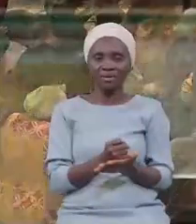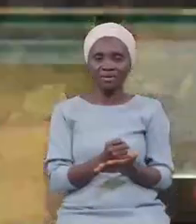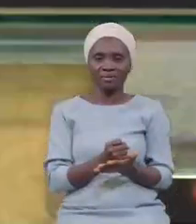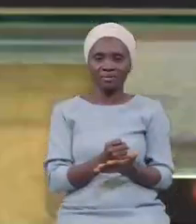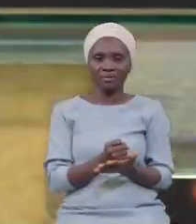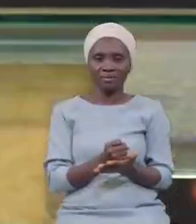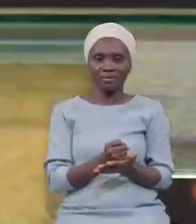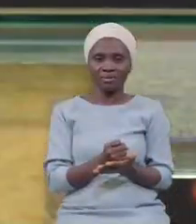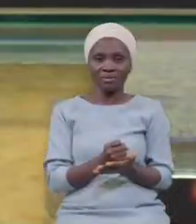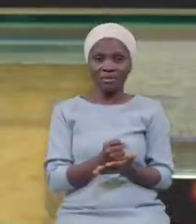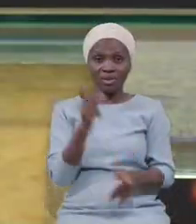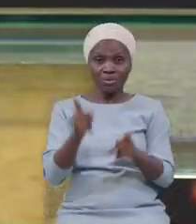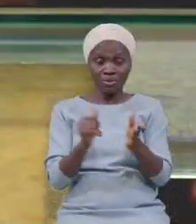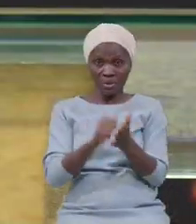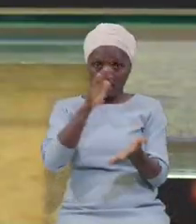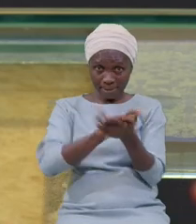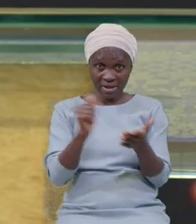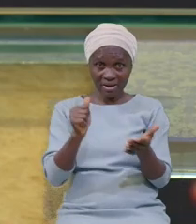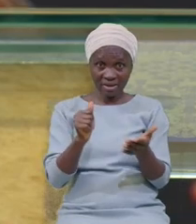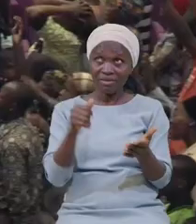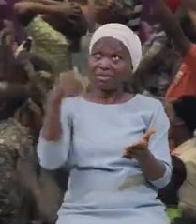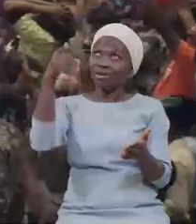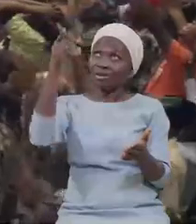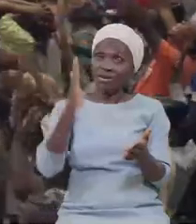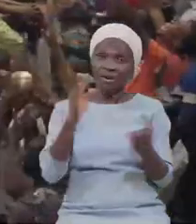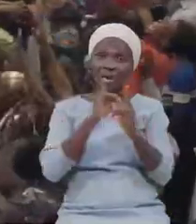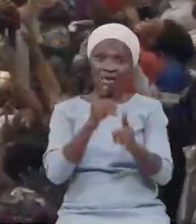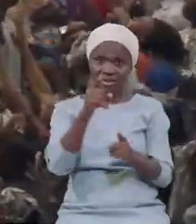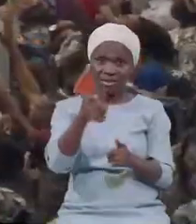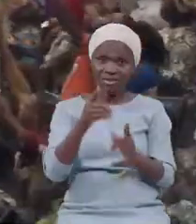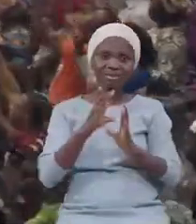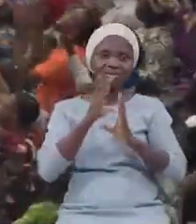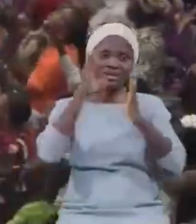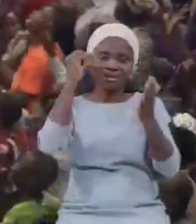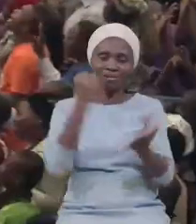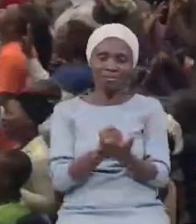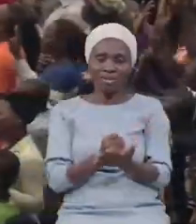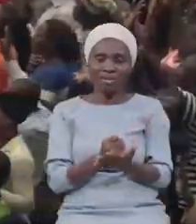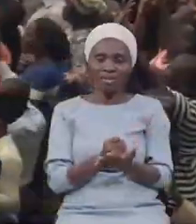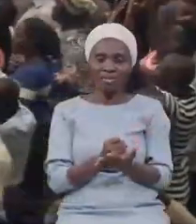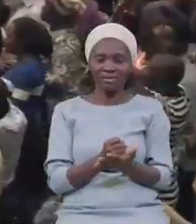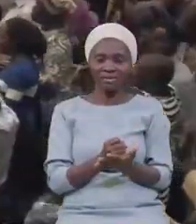ceux qui croient que le Seigneur les a exaucés, qui disent,